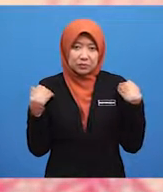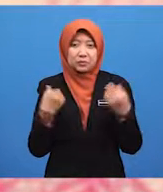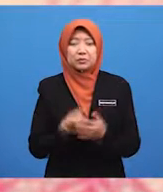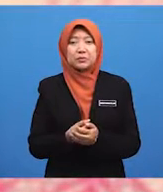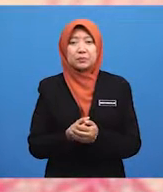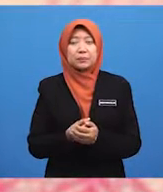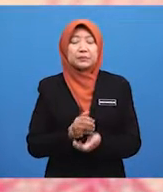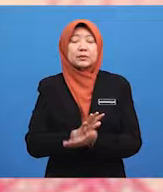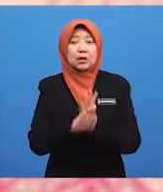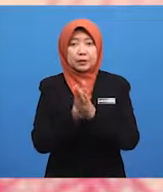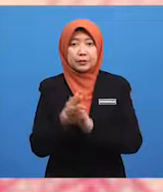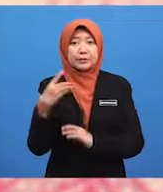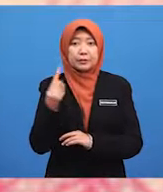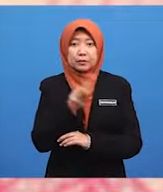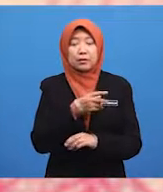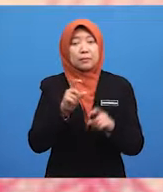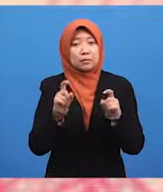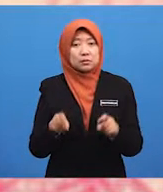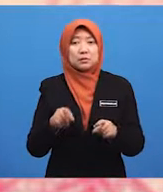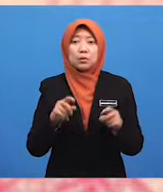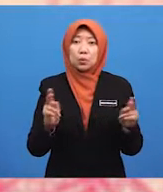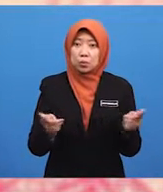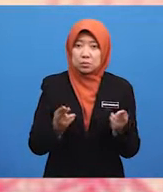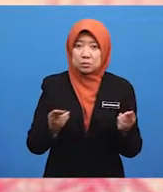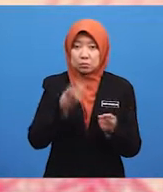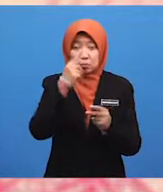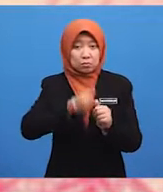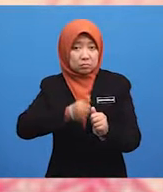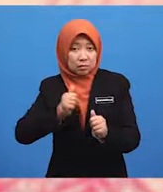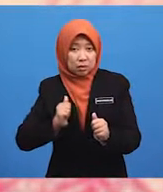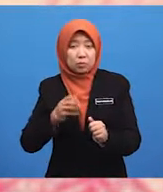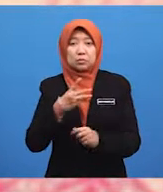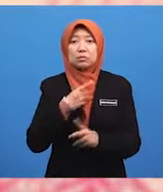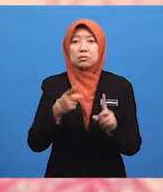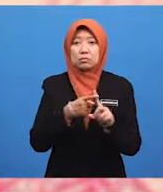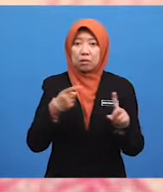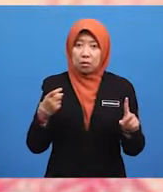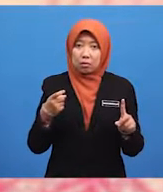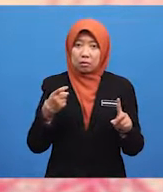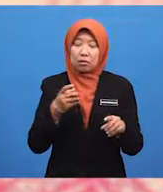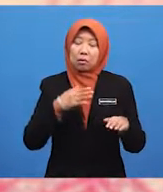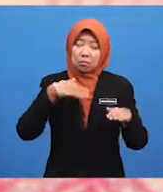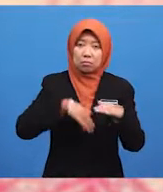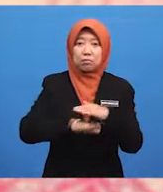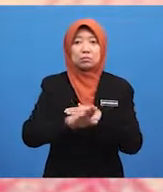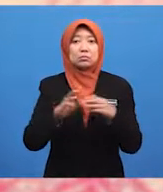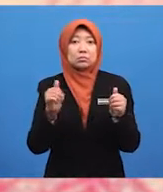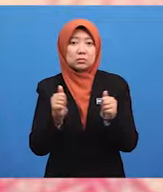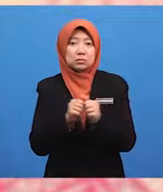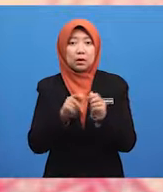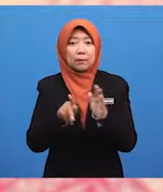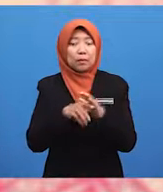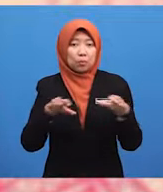Oleh itu, kita mestilah berusaha untuk menjauhkan diri daripada terjerumus dengan